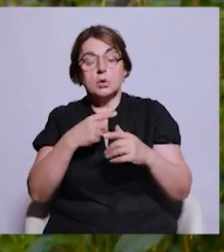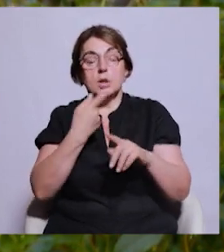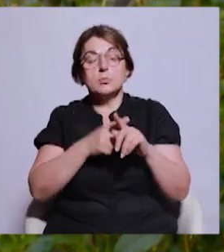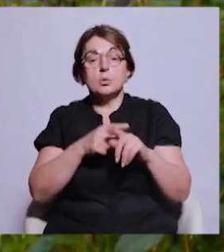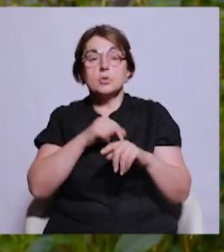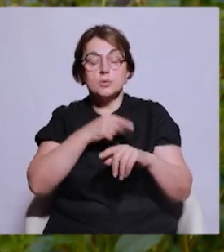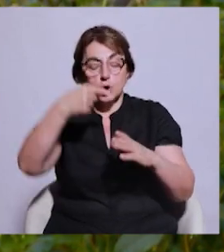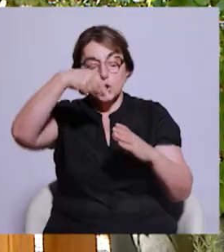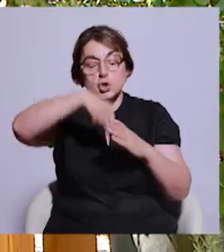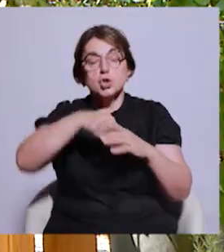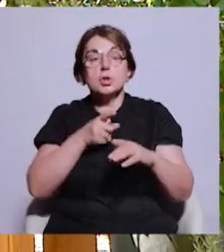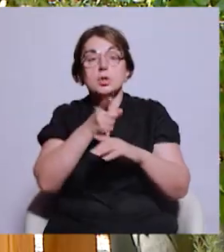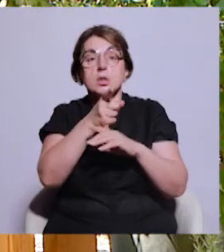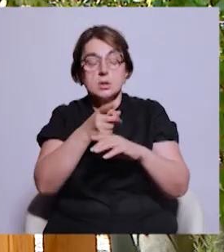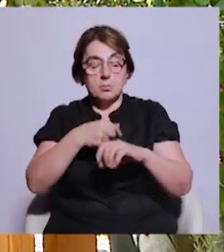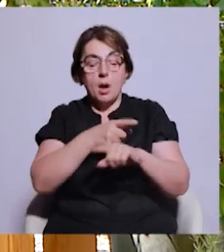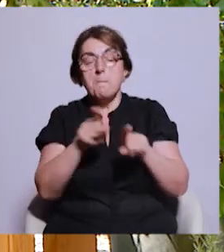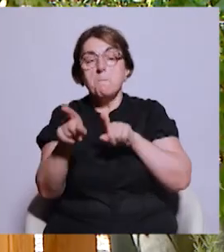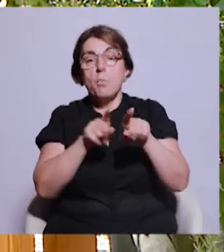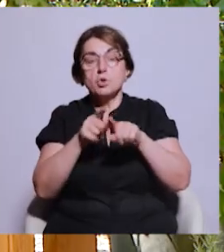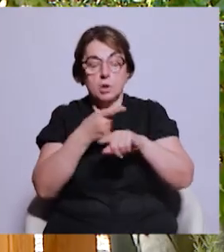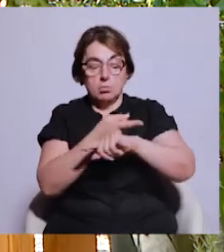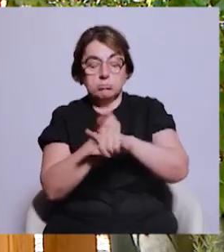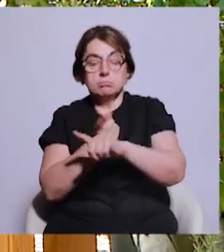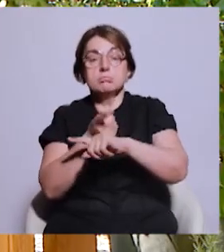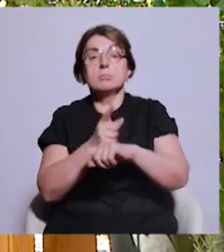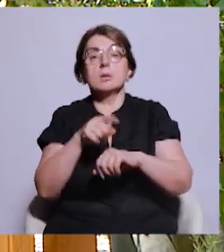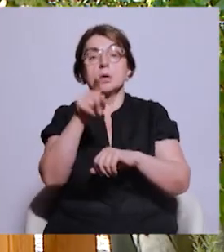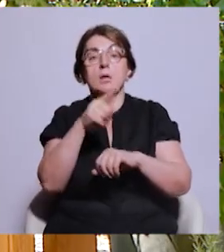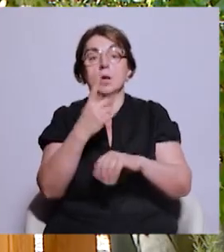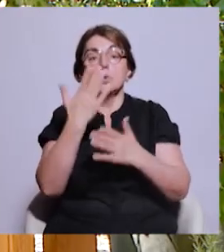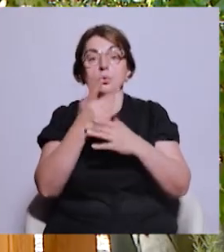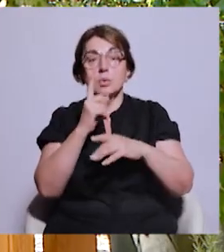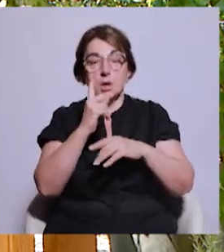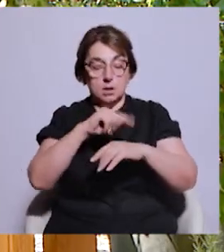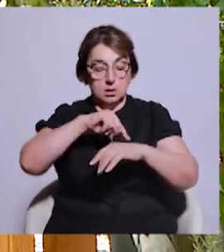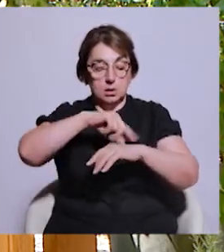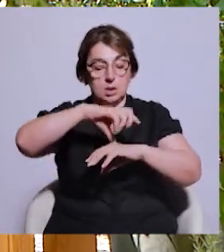ის არმა დაიწყოს მოძრაობაში მოსვლა. და ჩვენ ამ კომპასს